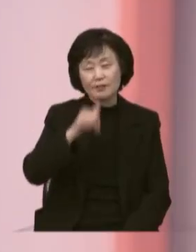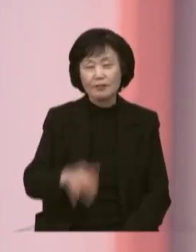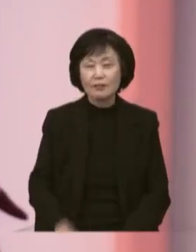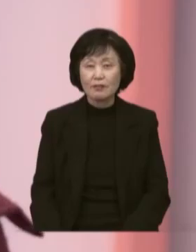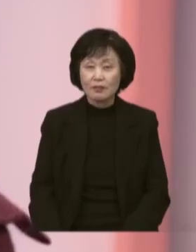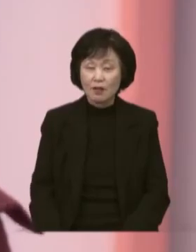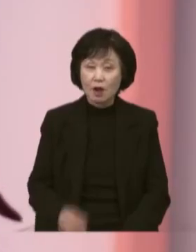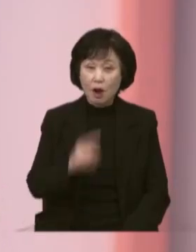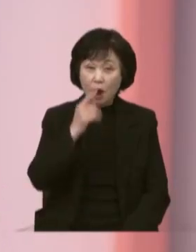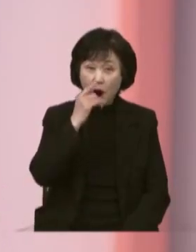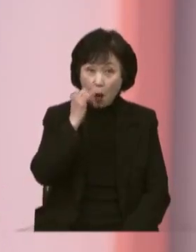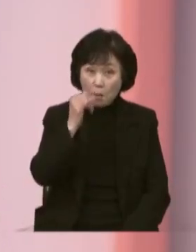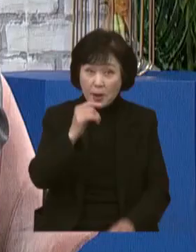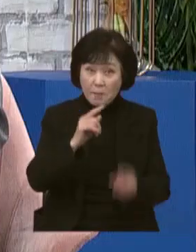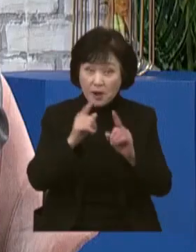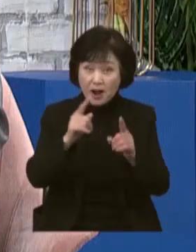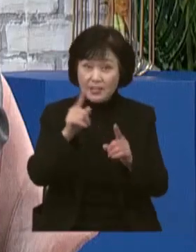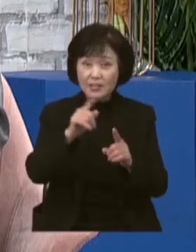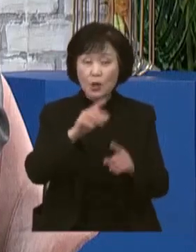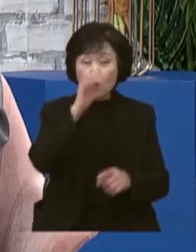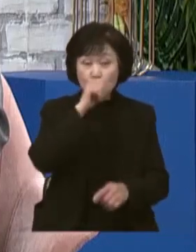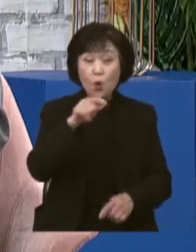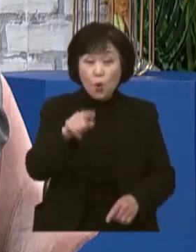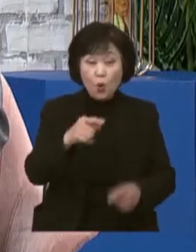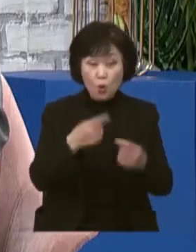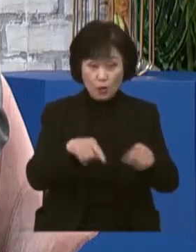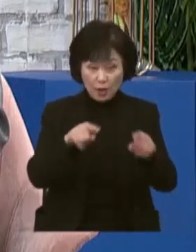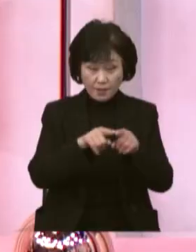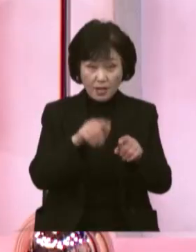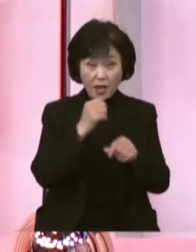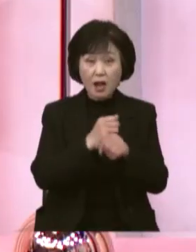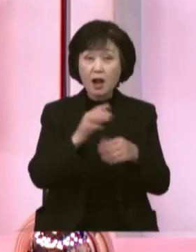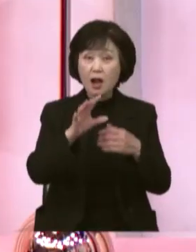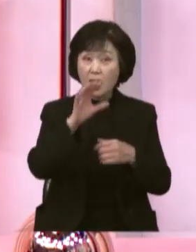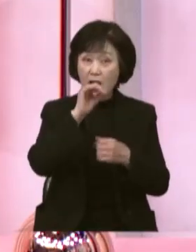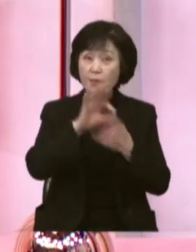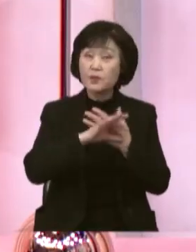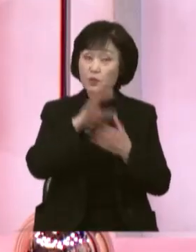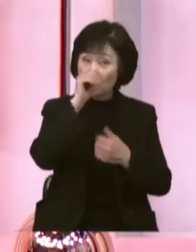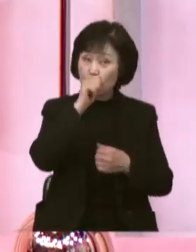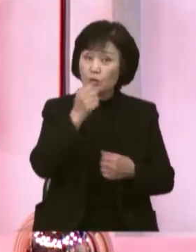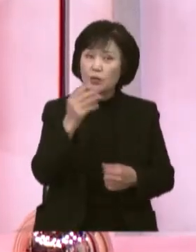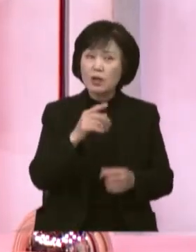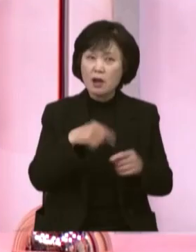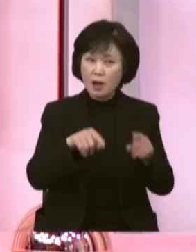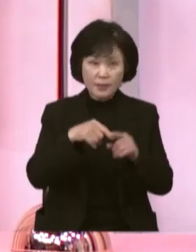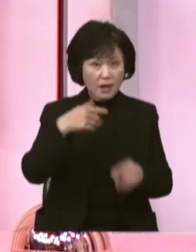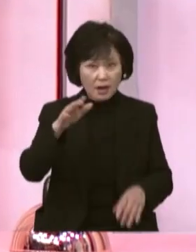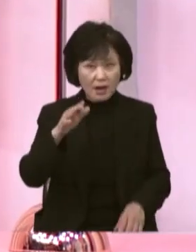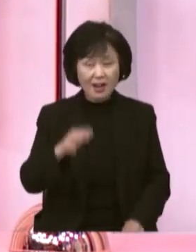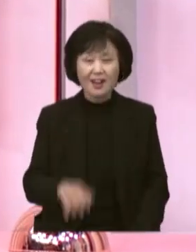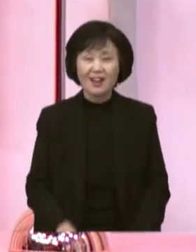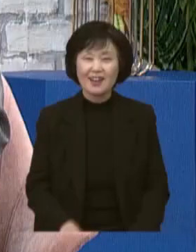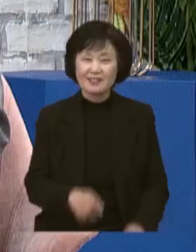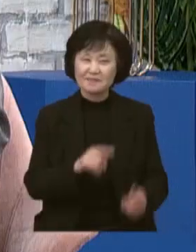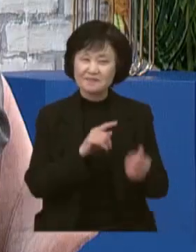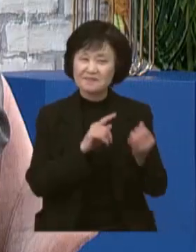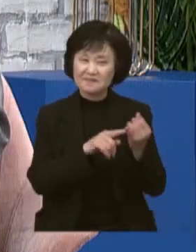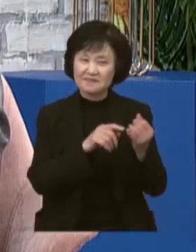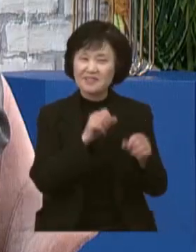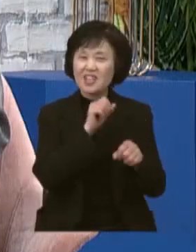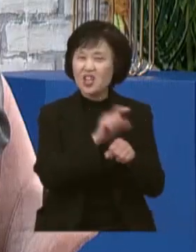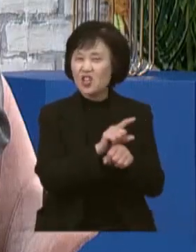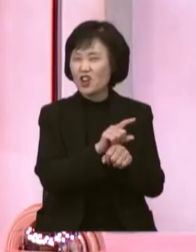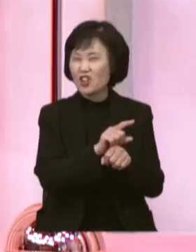아니요. 근데 내가 효녀요. 아 그래요? 엄마가 교회를 갔다 와서 계속 나만 가지 들들 볼까.